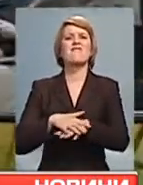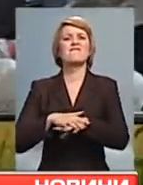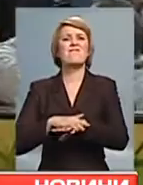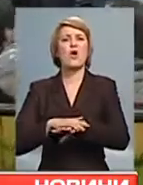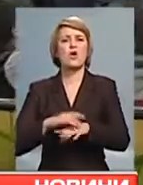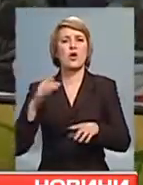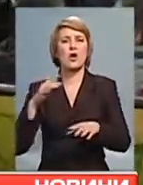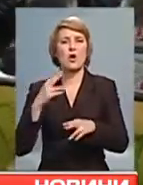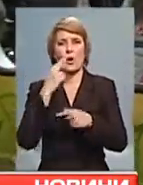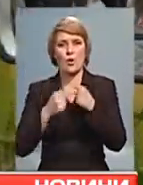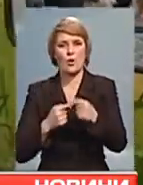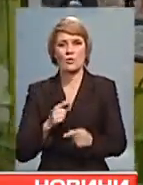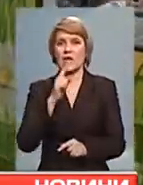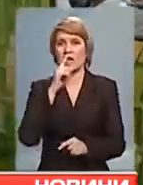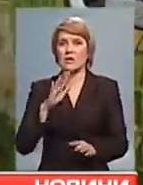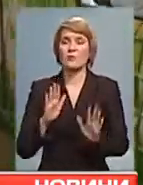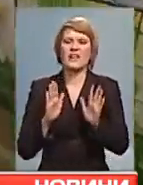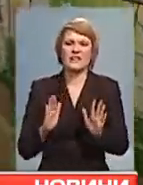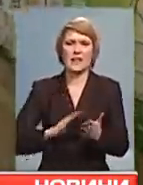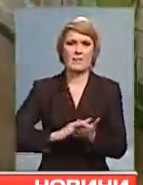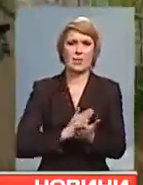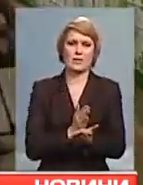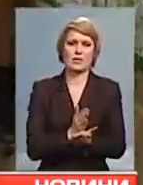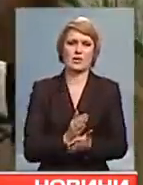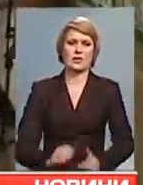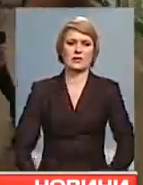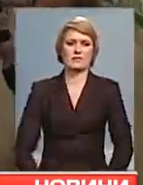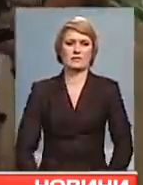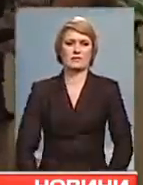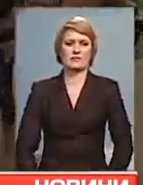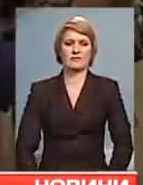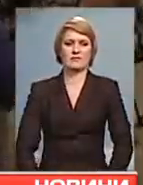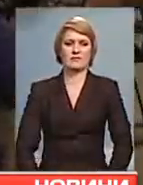організатори. Не буде тільки політичних. Наталія Балюк, Дмитро Шаншук, Перший національний.